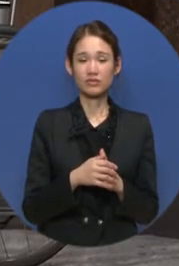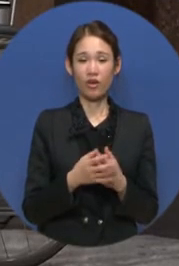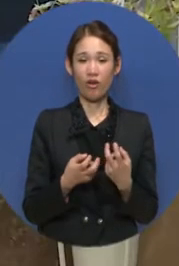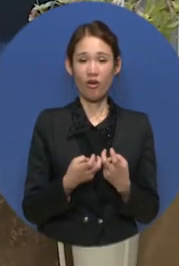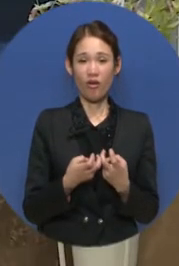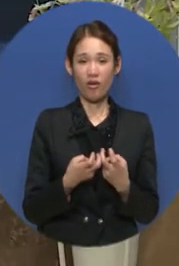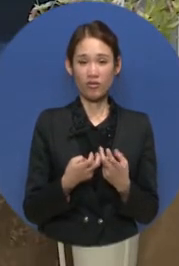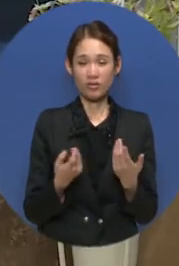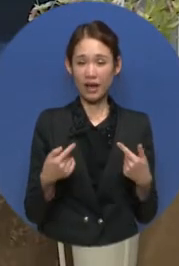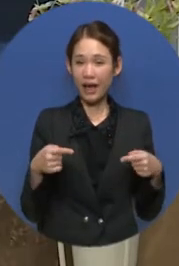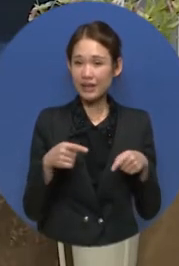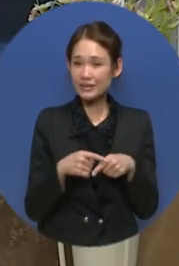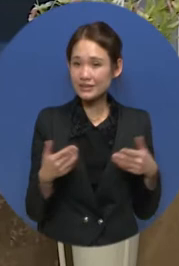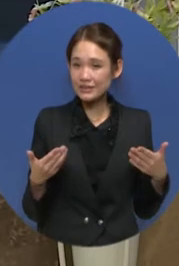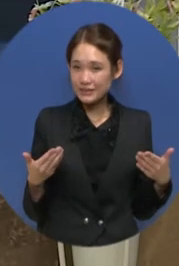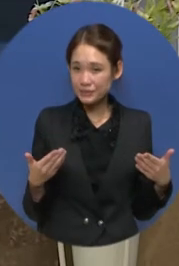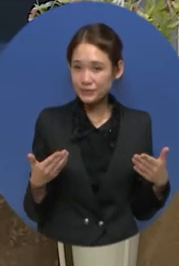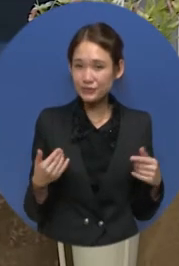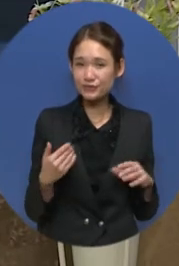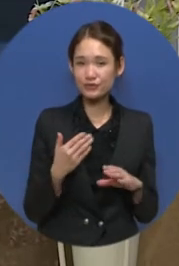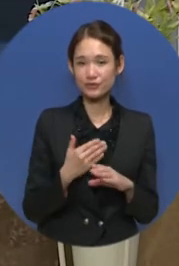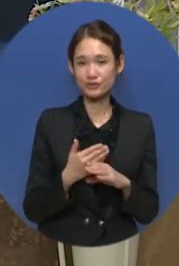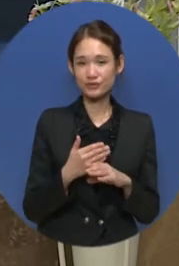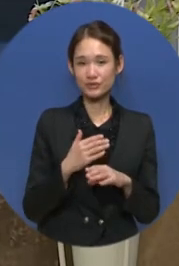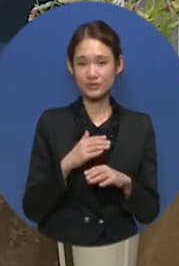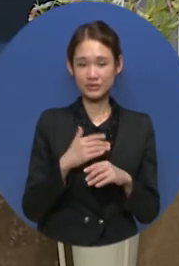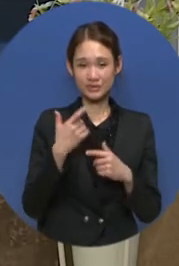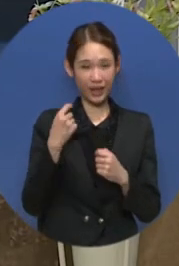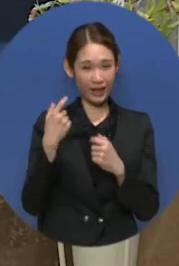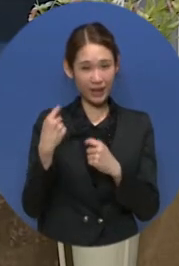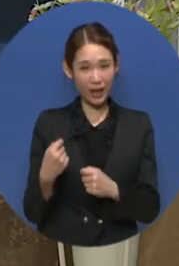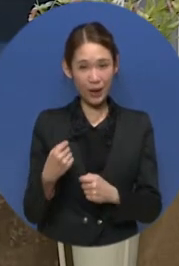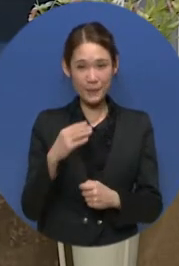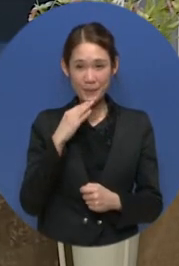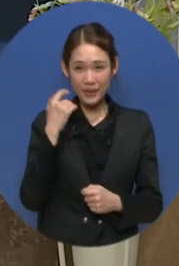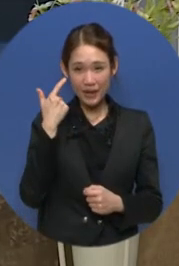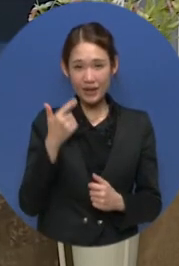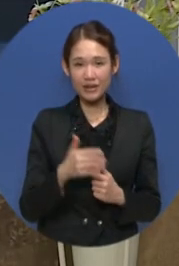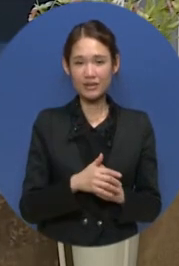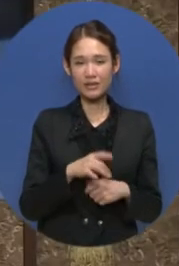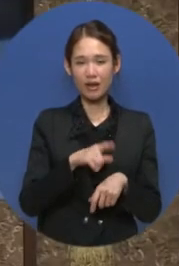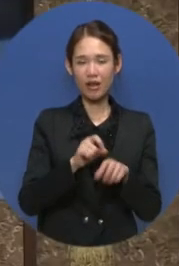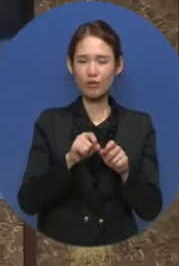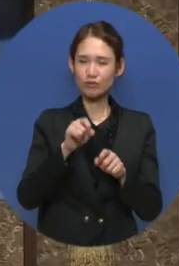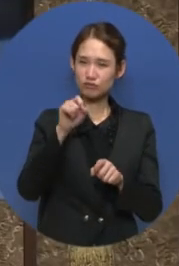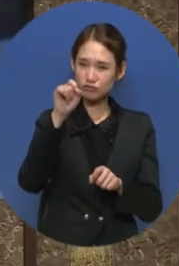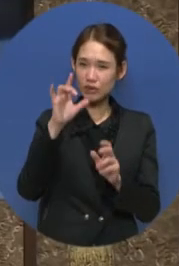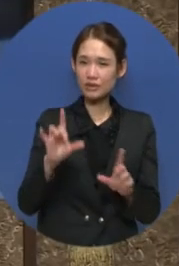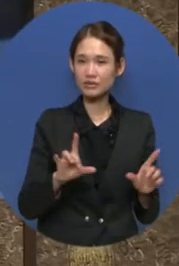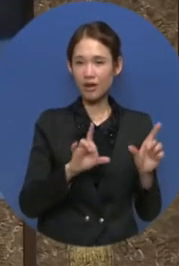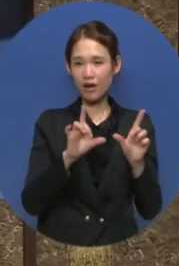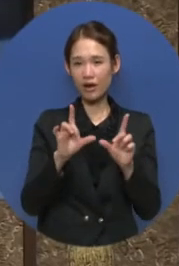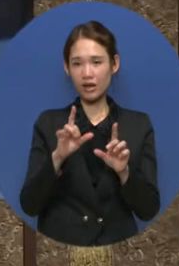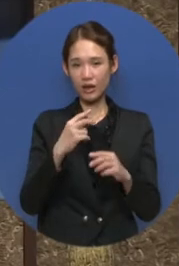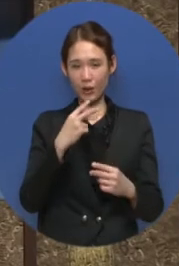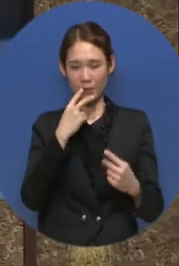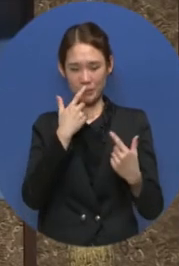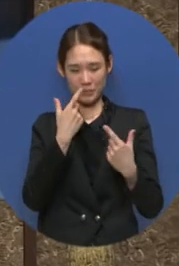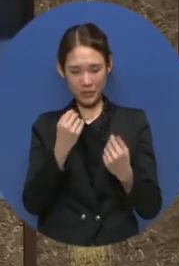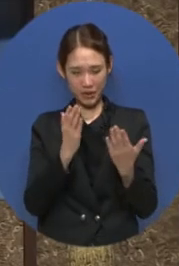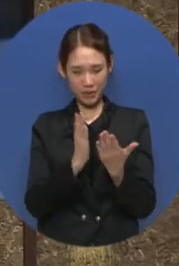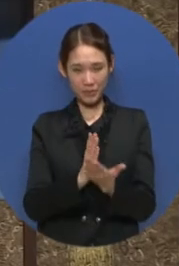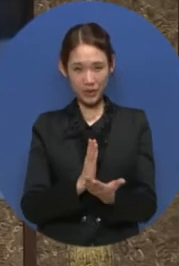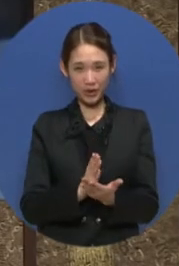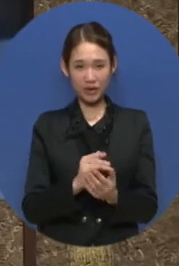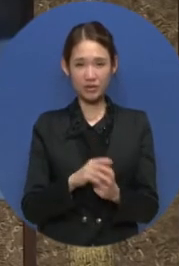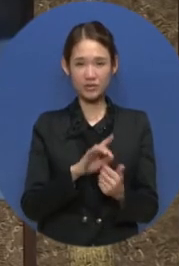같이 근무하고 하시는 데는. 네. 이제 손발이 척척 맞으시나요? 네, 오히려 오래 생활하다 보니까 네. 호흡은 맞습니다. 서로